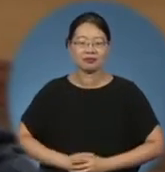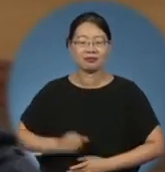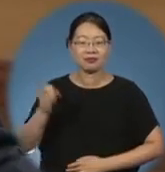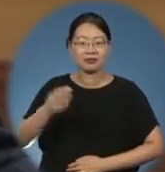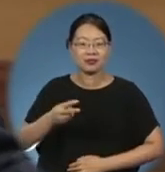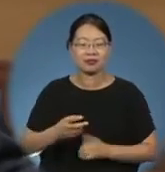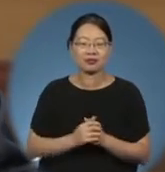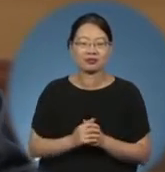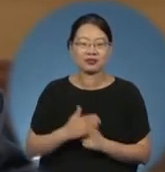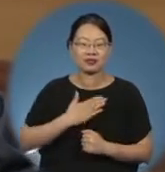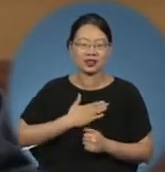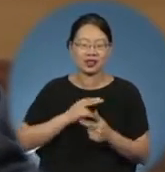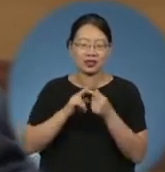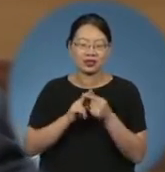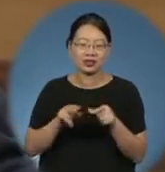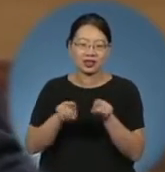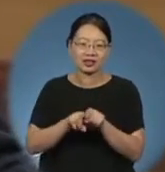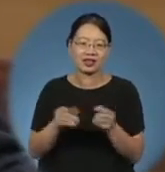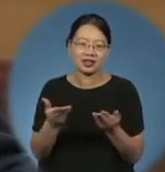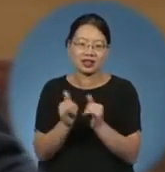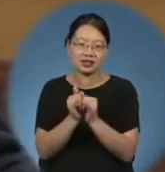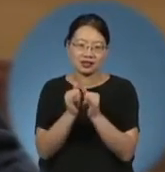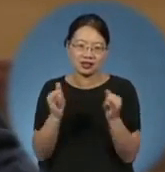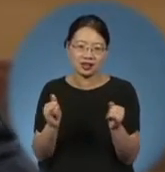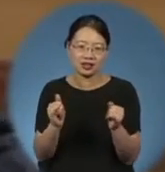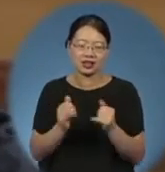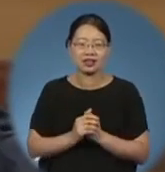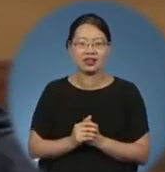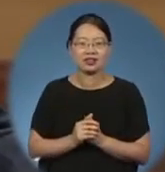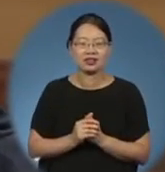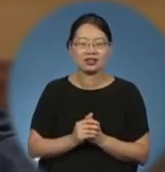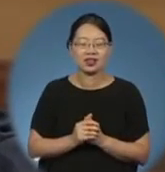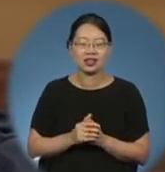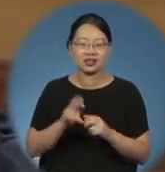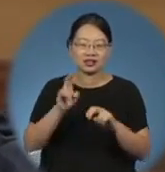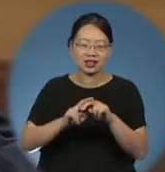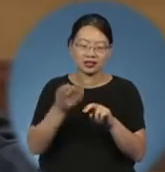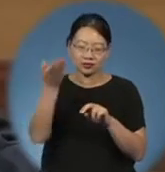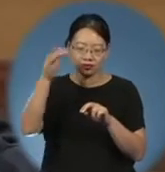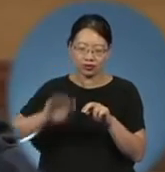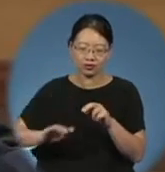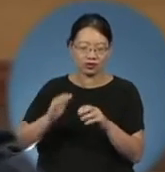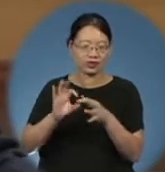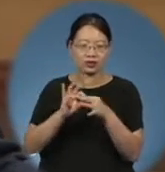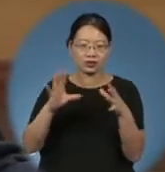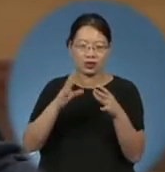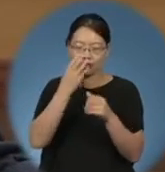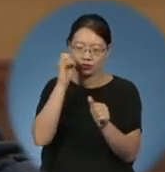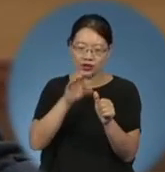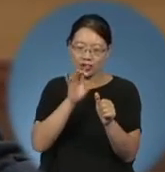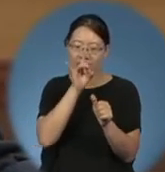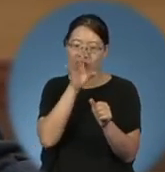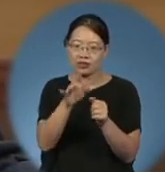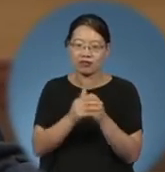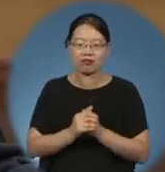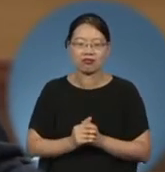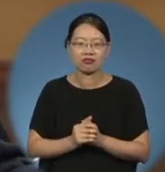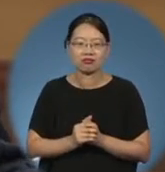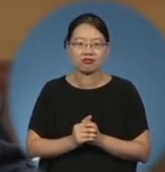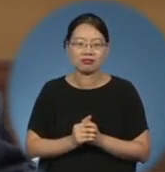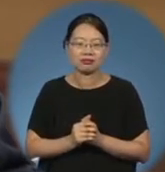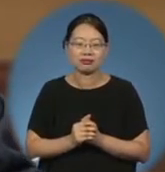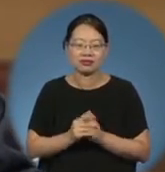그리고 나하고 같이 일하는 사람은 지휘 봐 를 막론하고 무시해서 한테 탕 냉